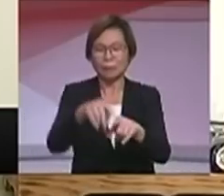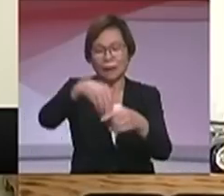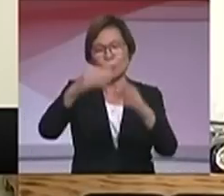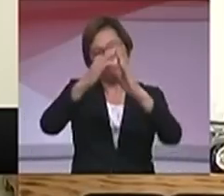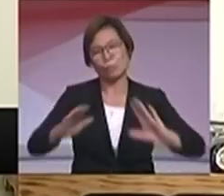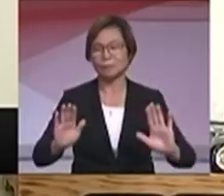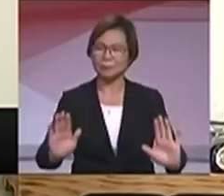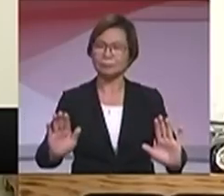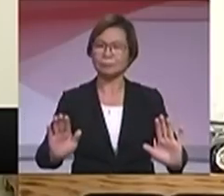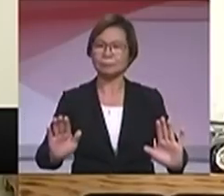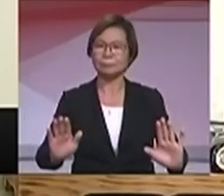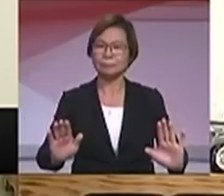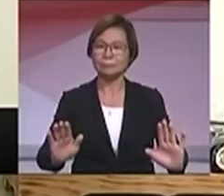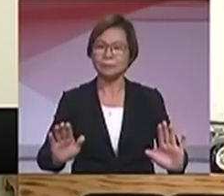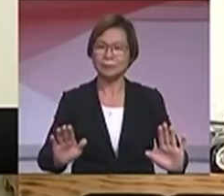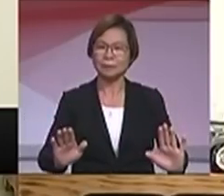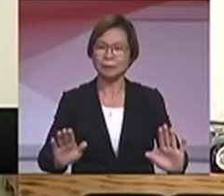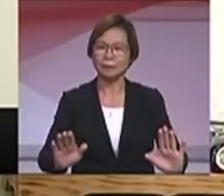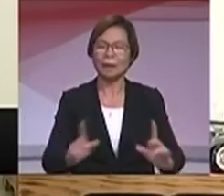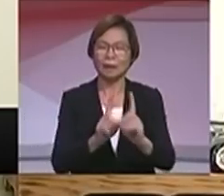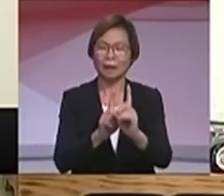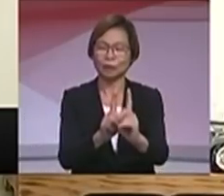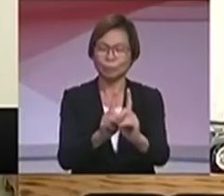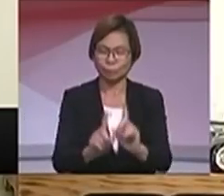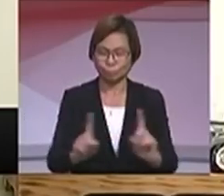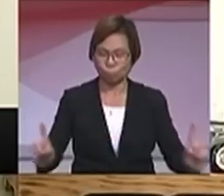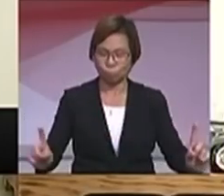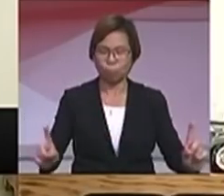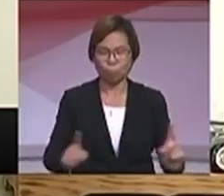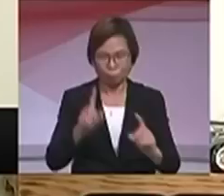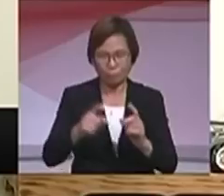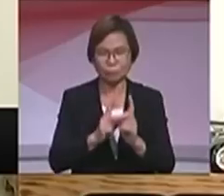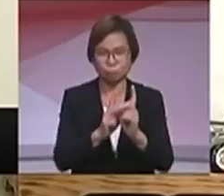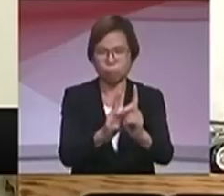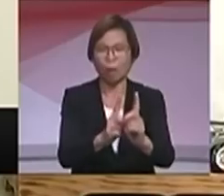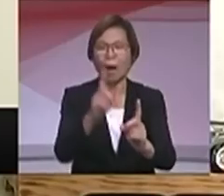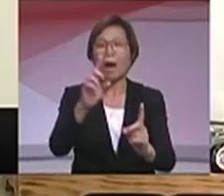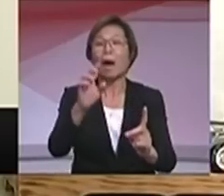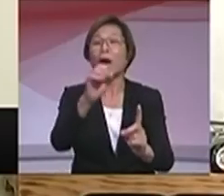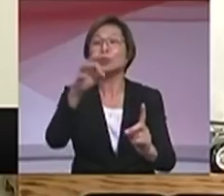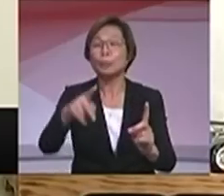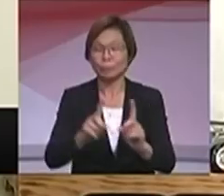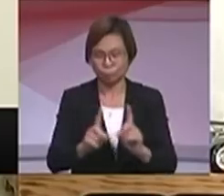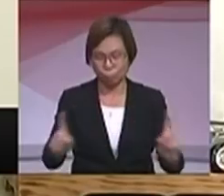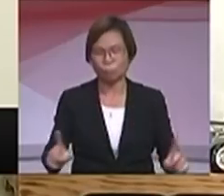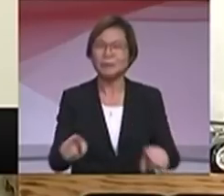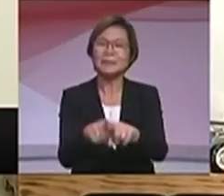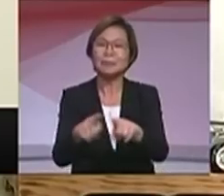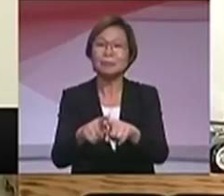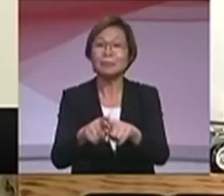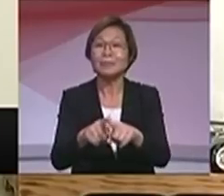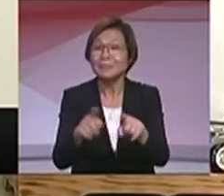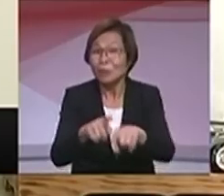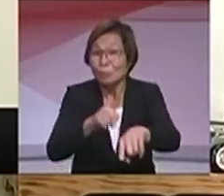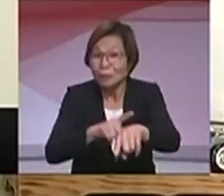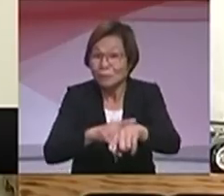saja dan memastikan SOP penjarakan sosial dan sebagainya. Ini sama seperti kita waktu hari raya puasa